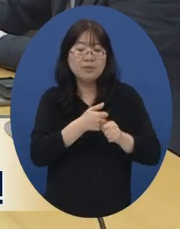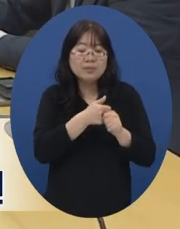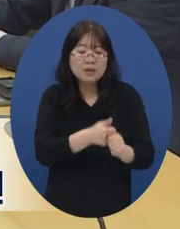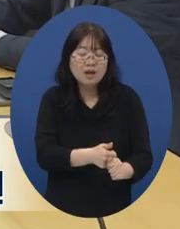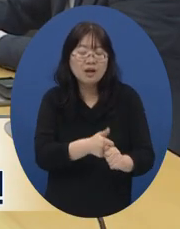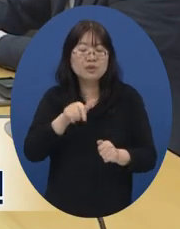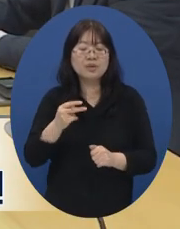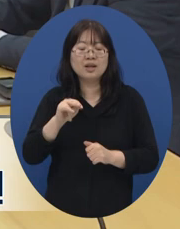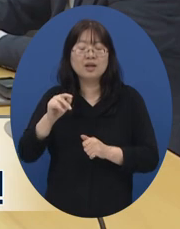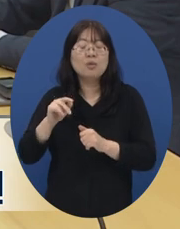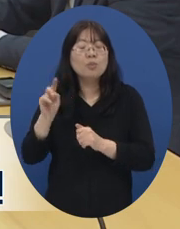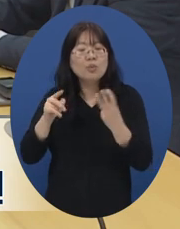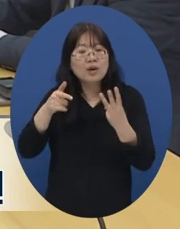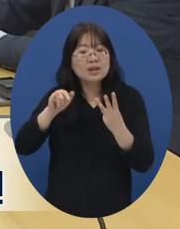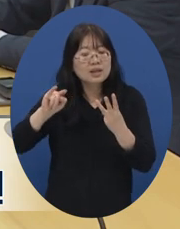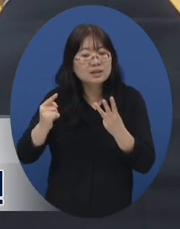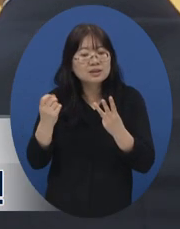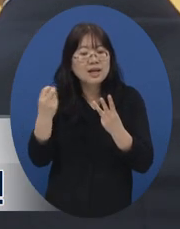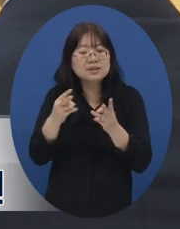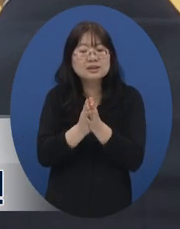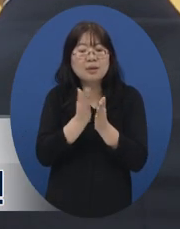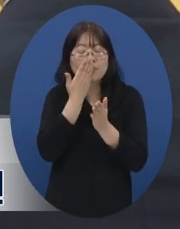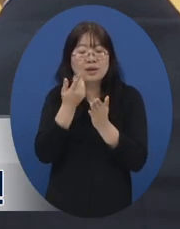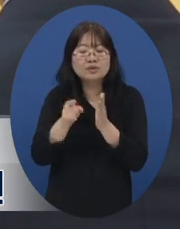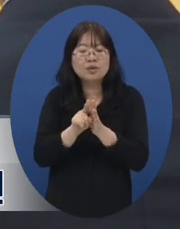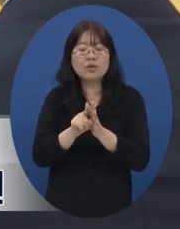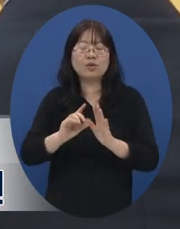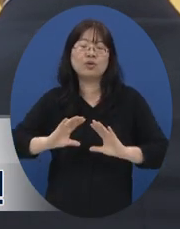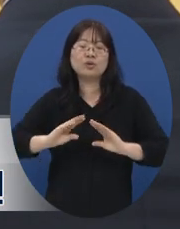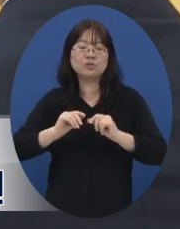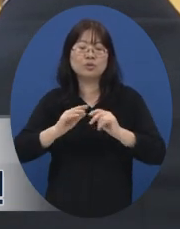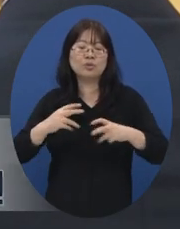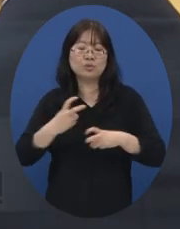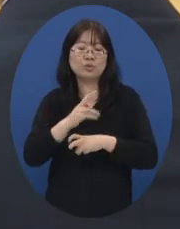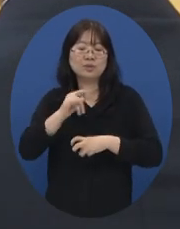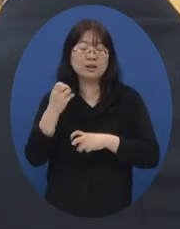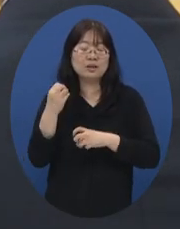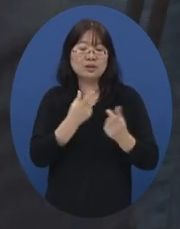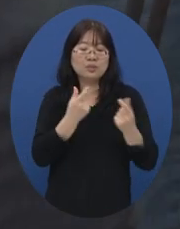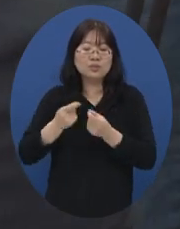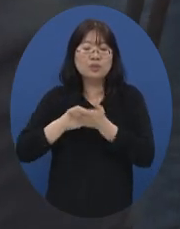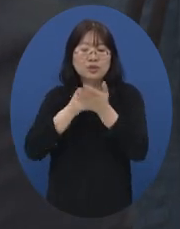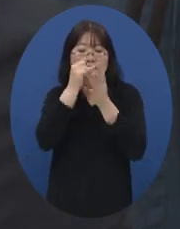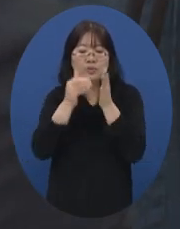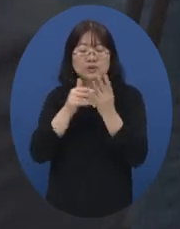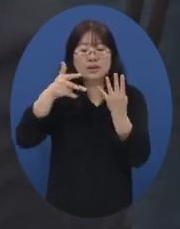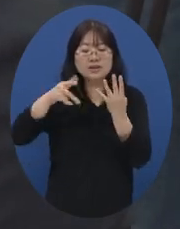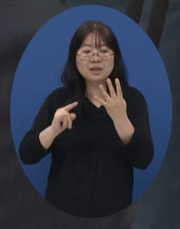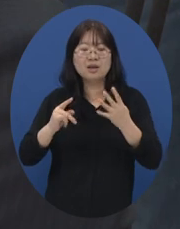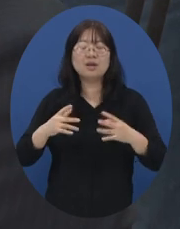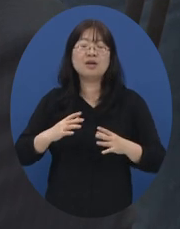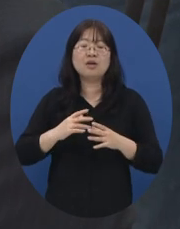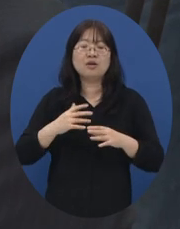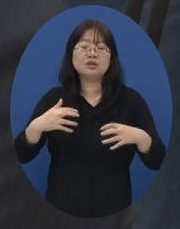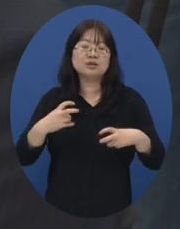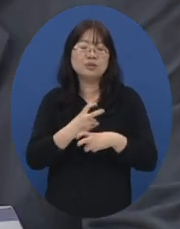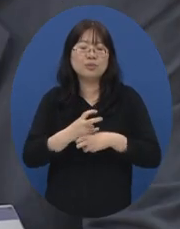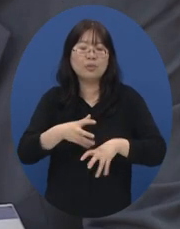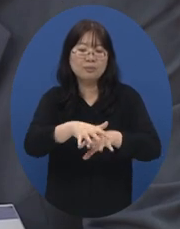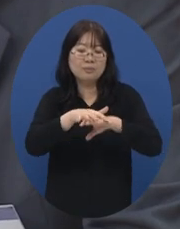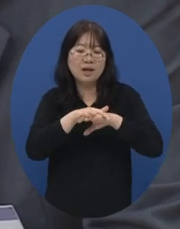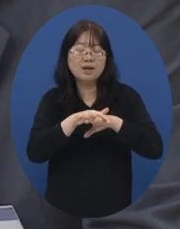협약에 따라 도와 세계시는 교외선 운행 재개를 위해 국토교통부에 공동 건의하고 제4차 국가철도망 구축